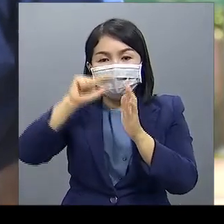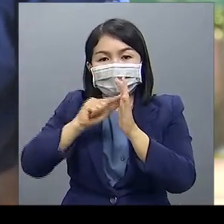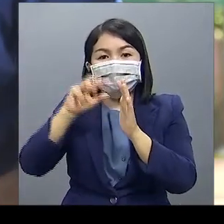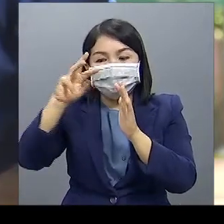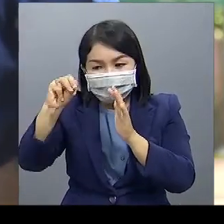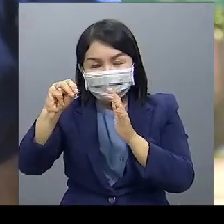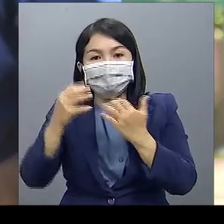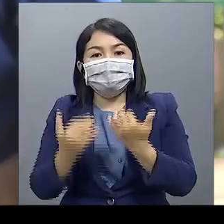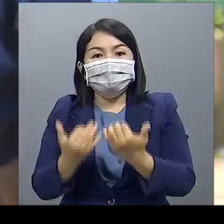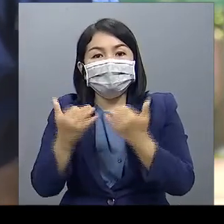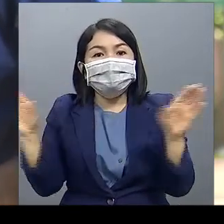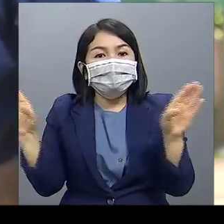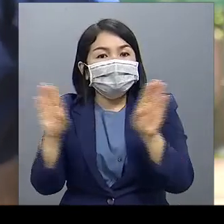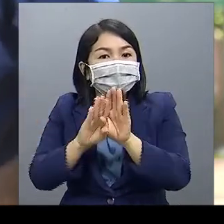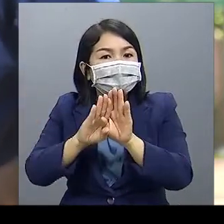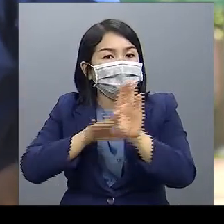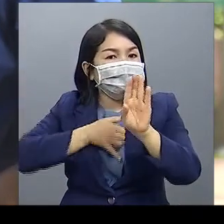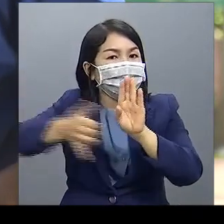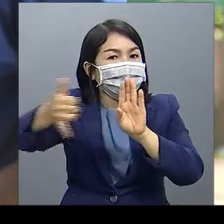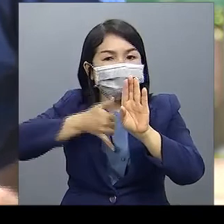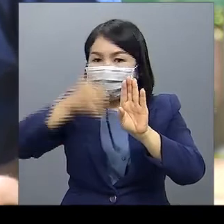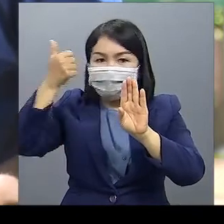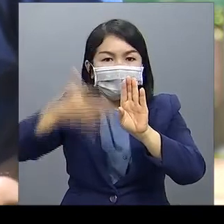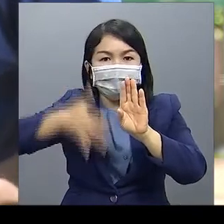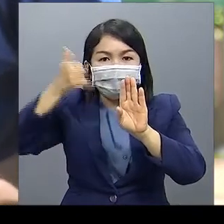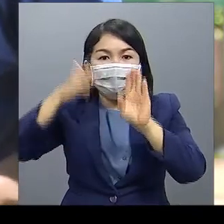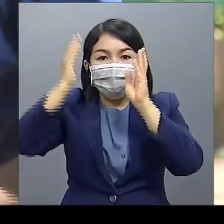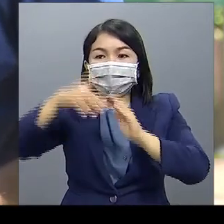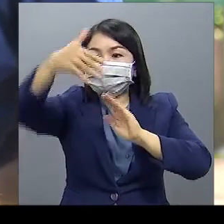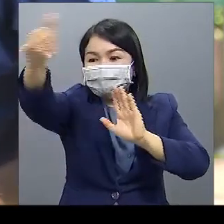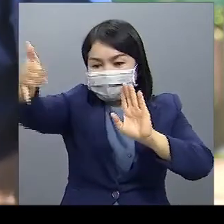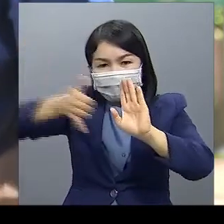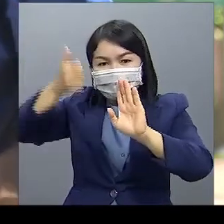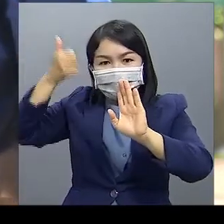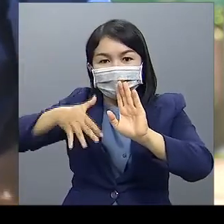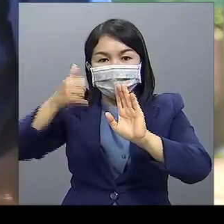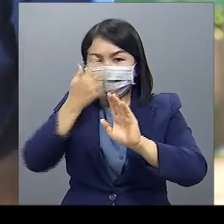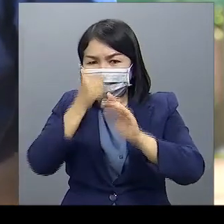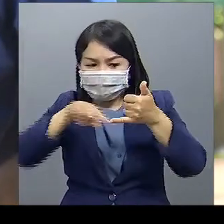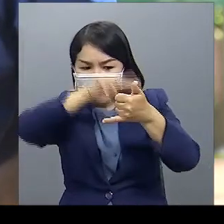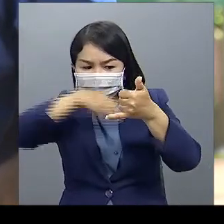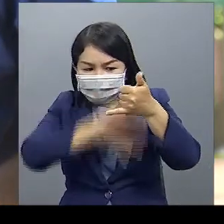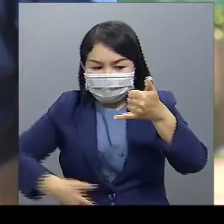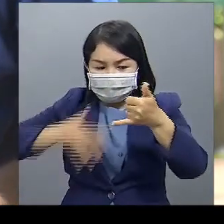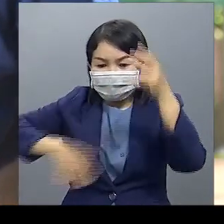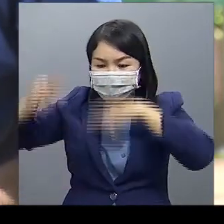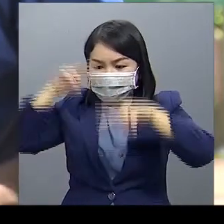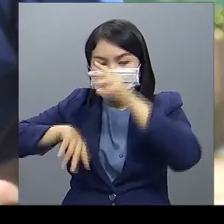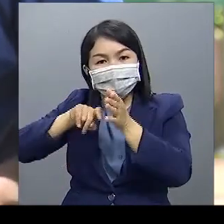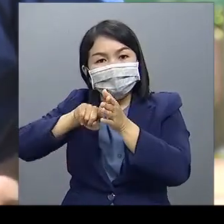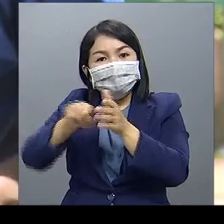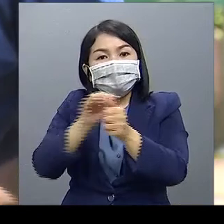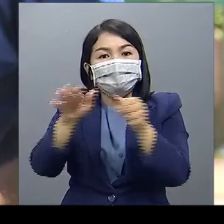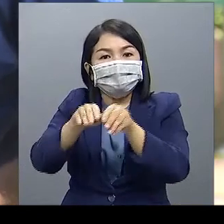ปิดการเดินทางห้ามบุคคลภายนอกเข้าไปในพื้นที่เพราะยังมีการคัดกรองในเรื่องของการป้องกันโควิด-19 นะครับ